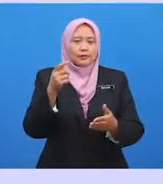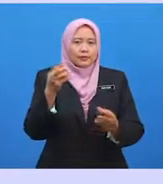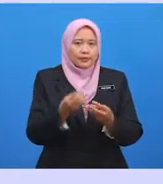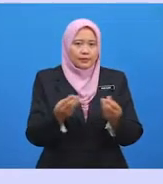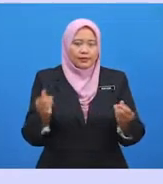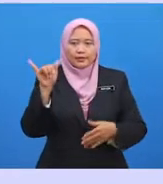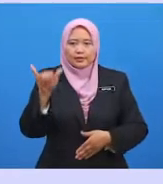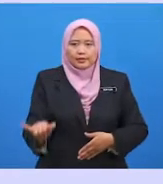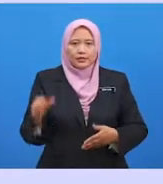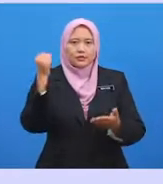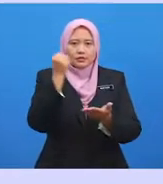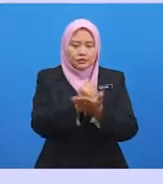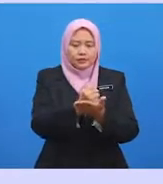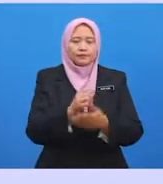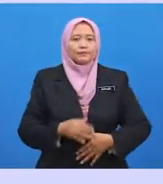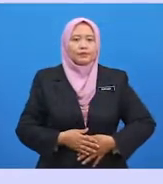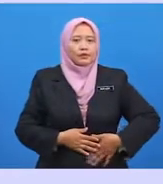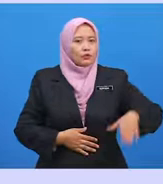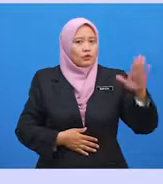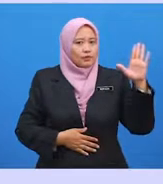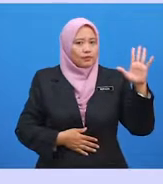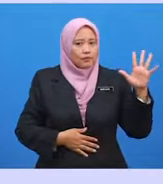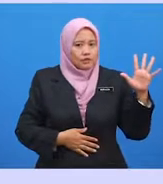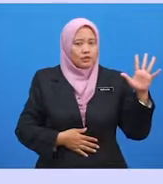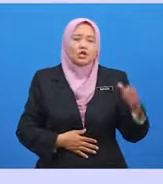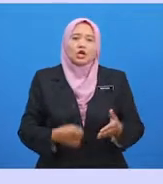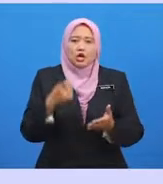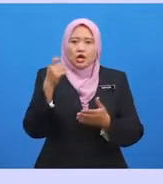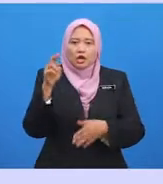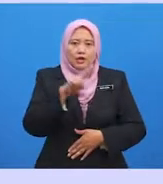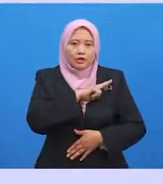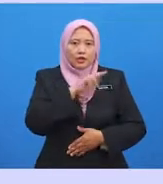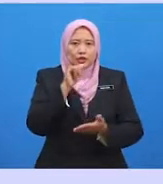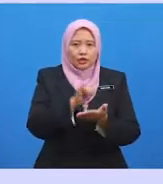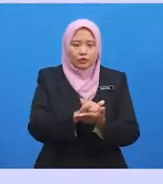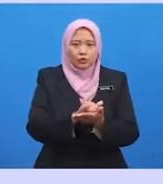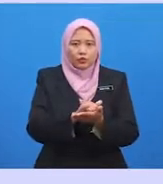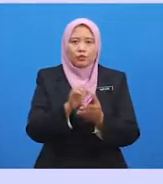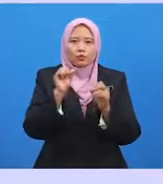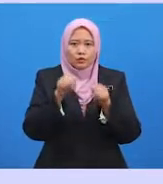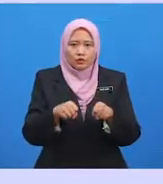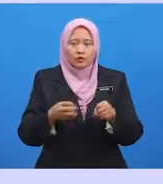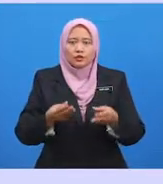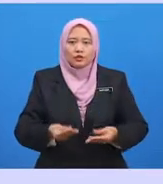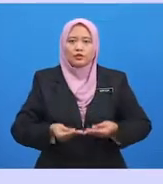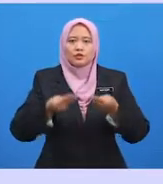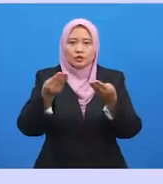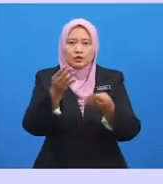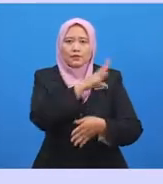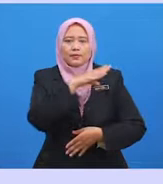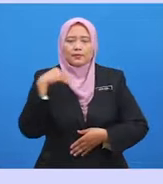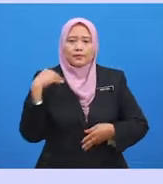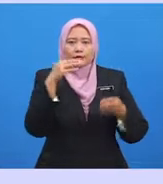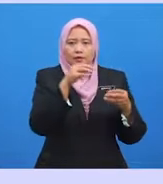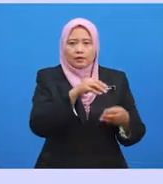boleh diserahkan atau dipindahkan milik ketika wakaf tidak sah jika harta telah disita